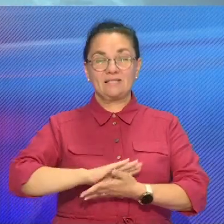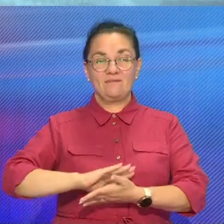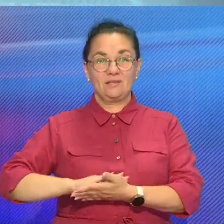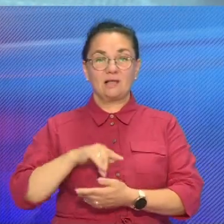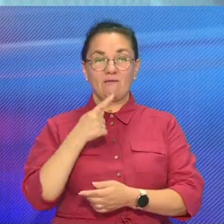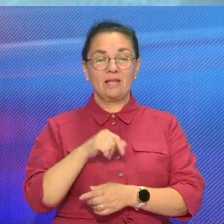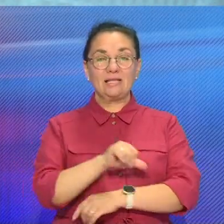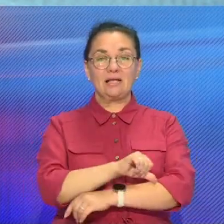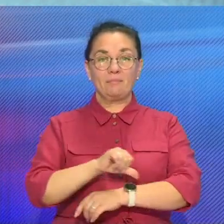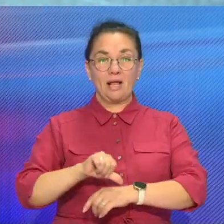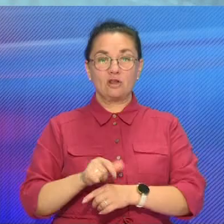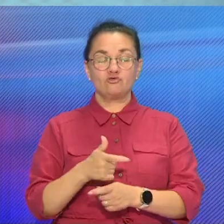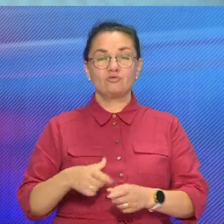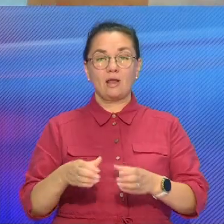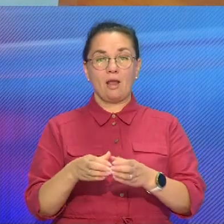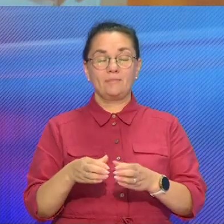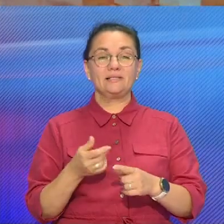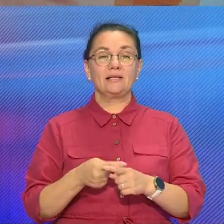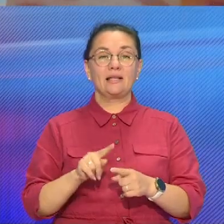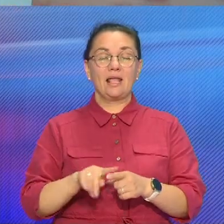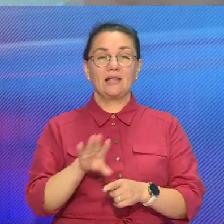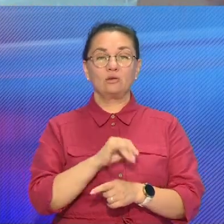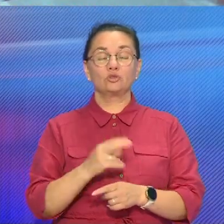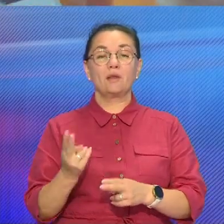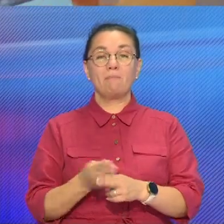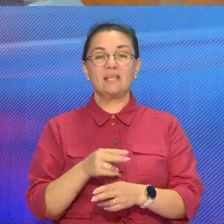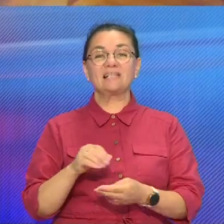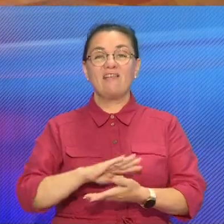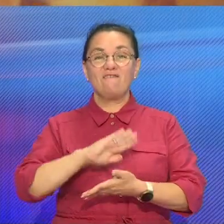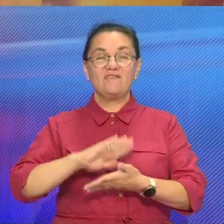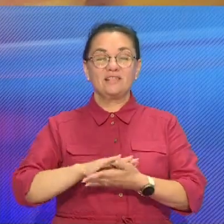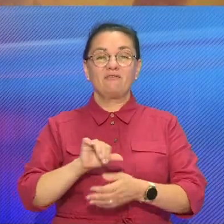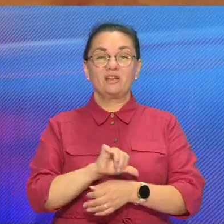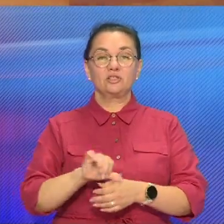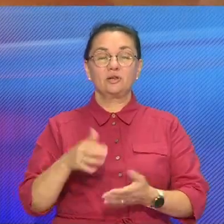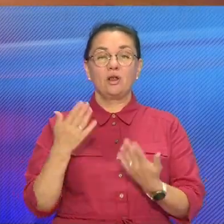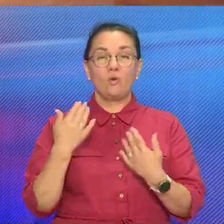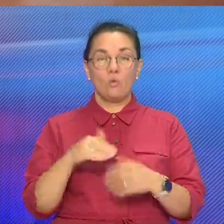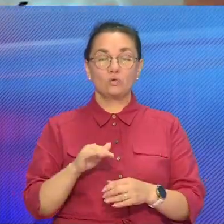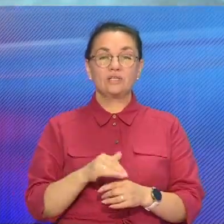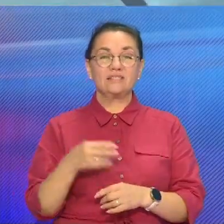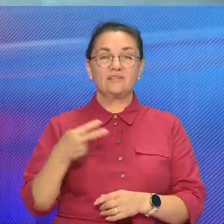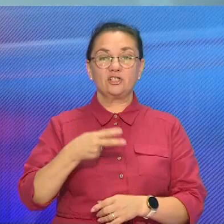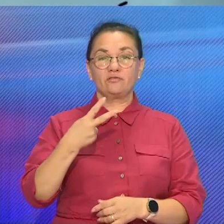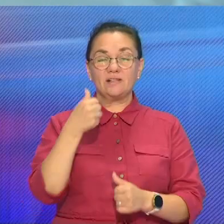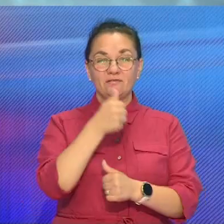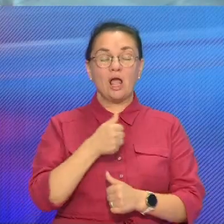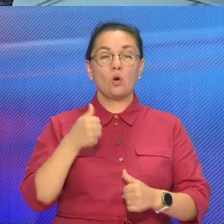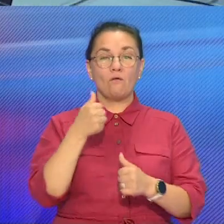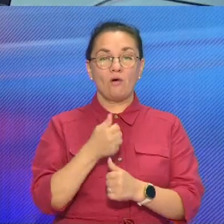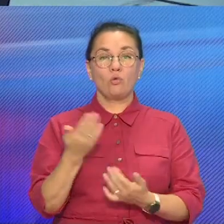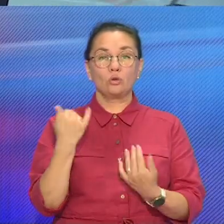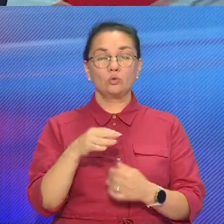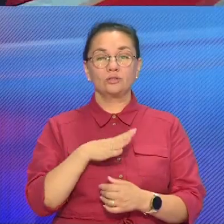Беларусі. А ўсяго са стартам дзеяння рэжыму без віз з 15 красавіка 2022 у нашай краіне пабывала